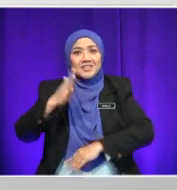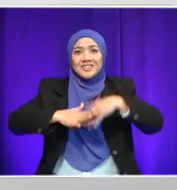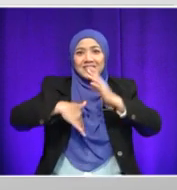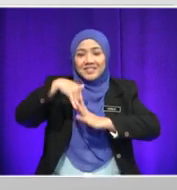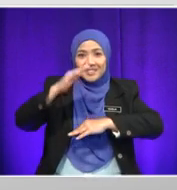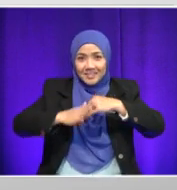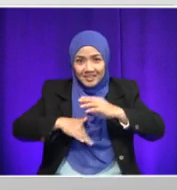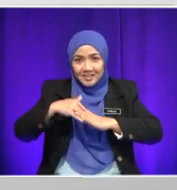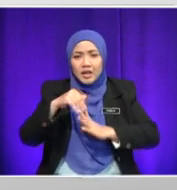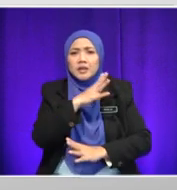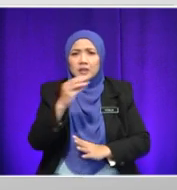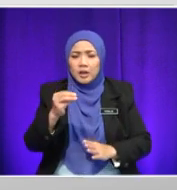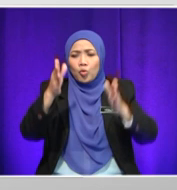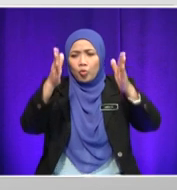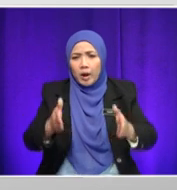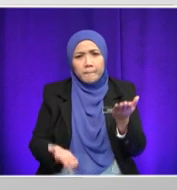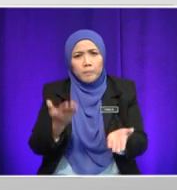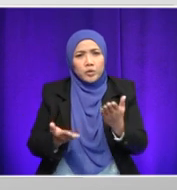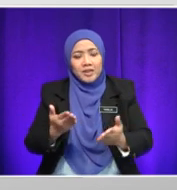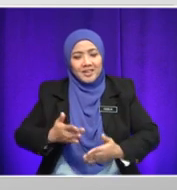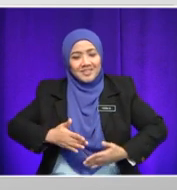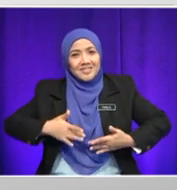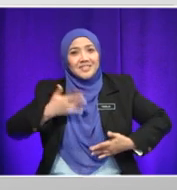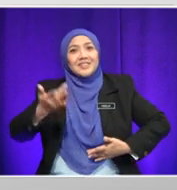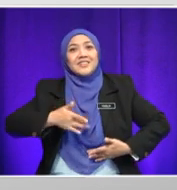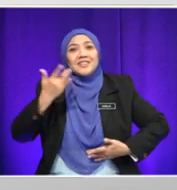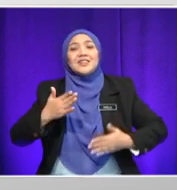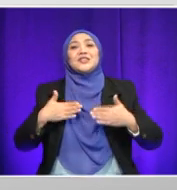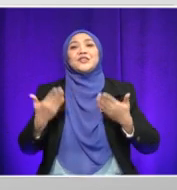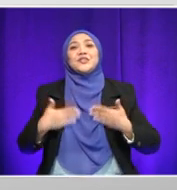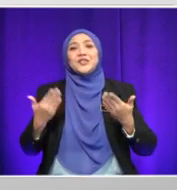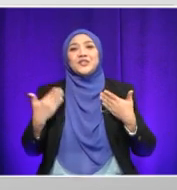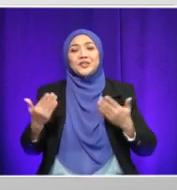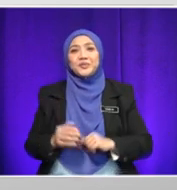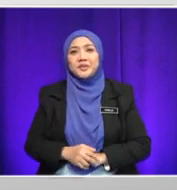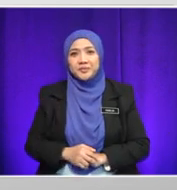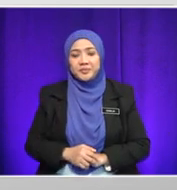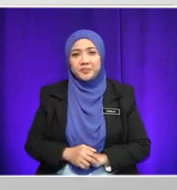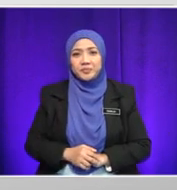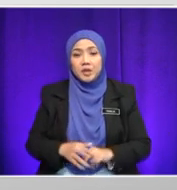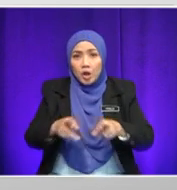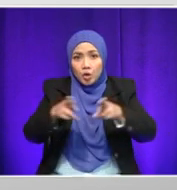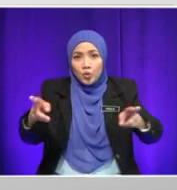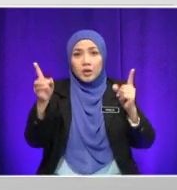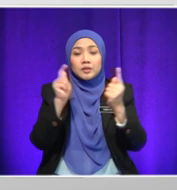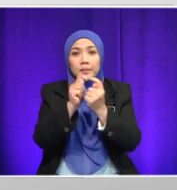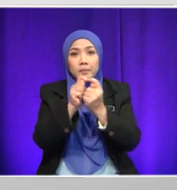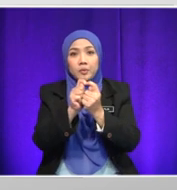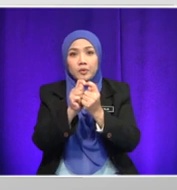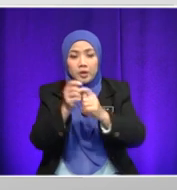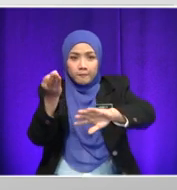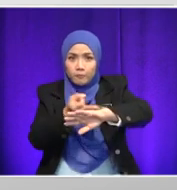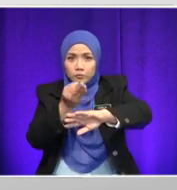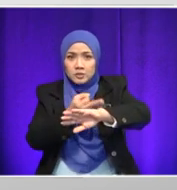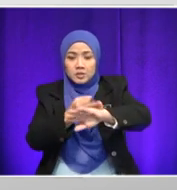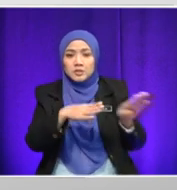disambut dengan benda-benda yang berunsurkan kecantikan Oke seterusnya ruang tamu Oke berfungsi sebagai tempat